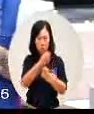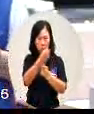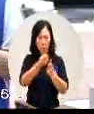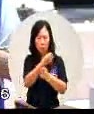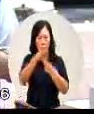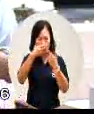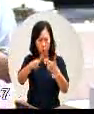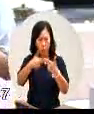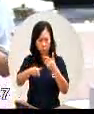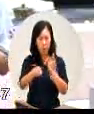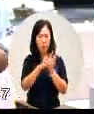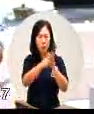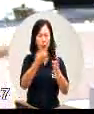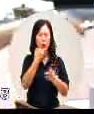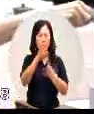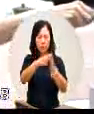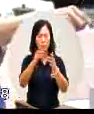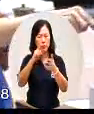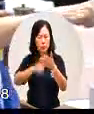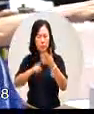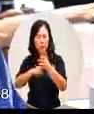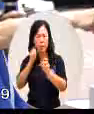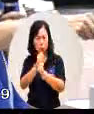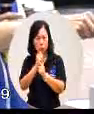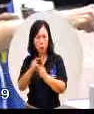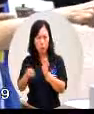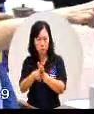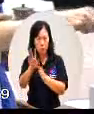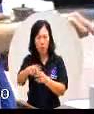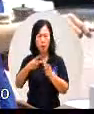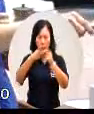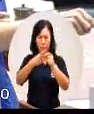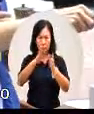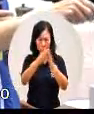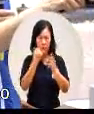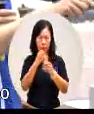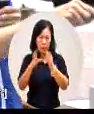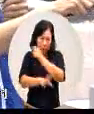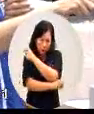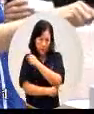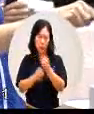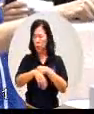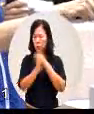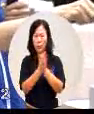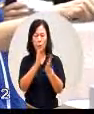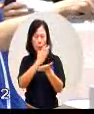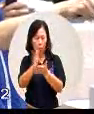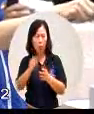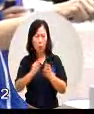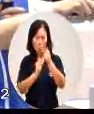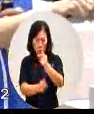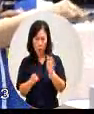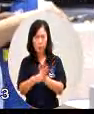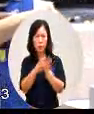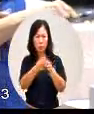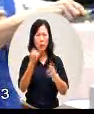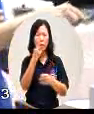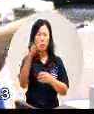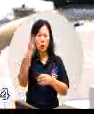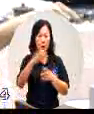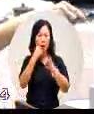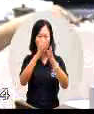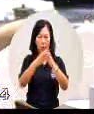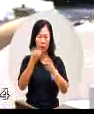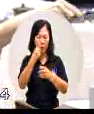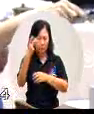也是治标，治标而已，真正治本可是第一项。市长我还建议文虎国中赶快归社，赶快